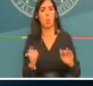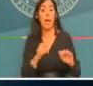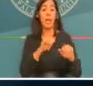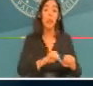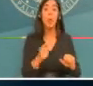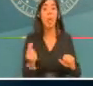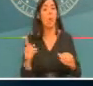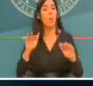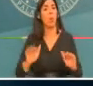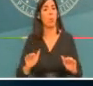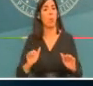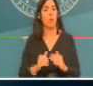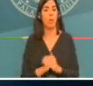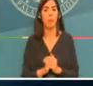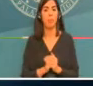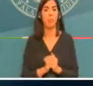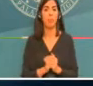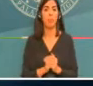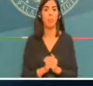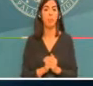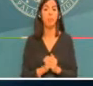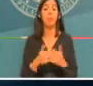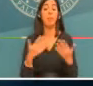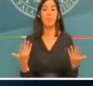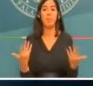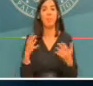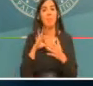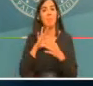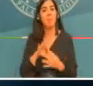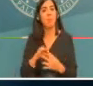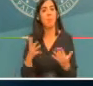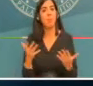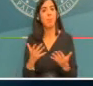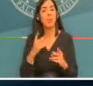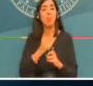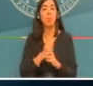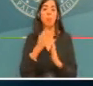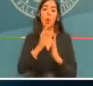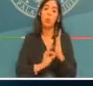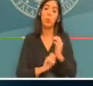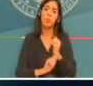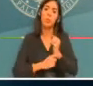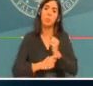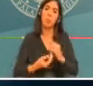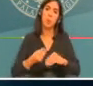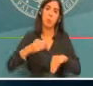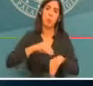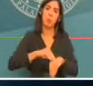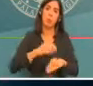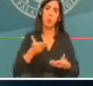restrittive rispetto a quelle cinque applicate le nuove misure entreranno in vigore